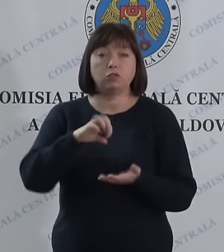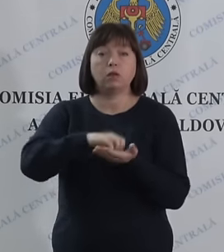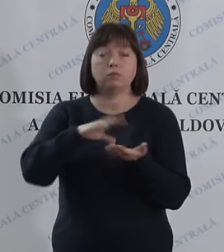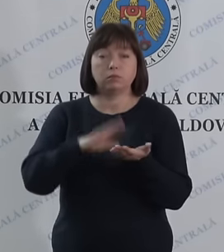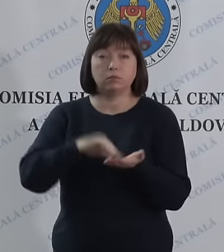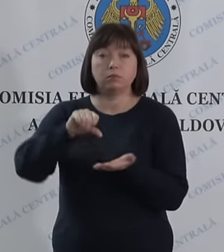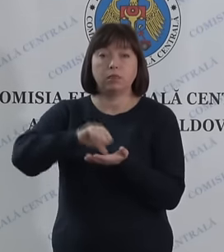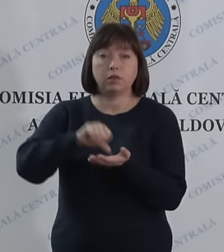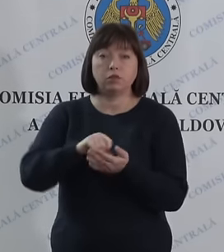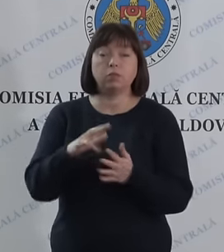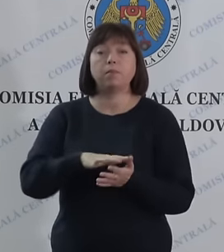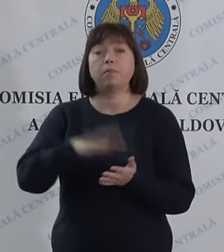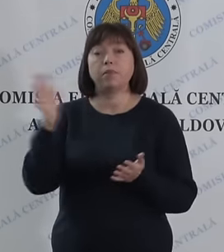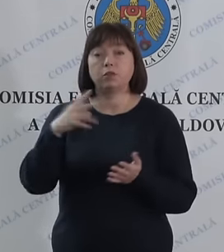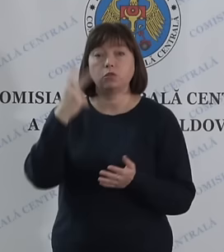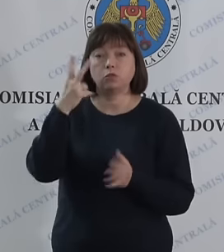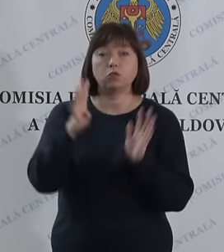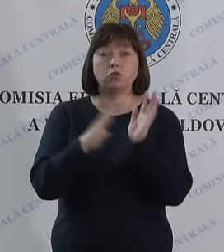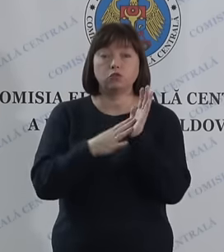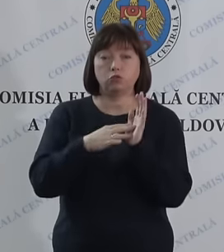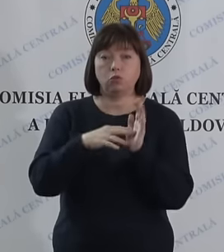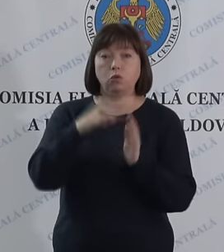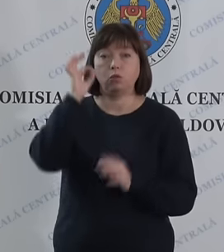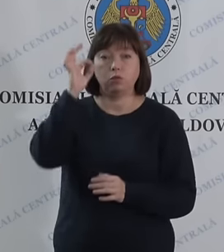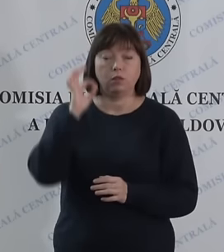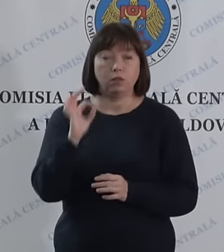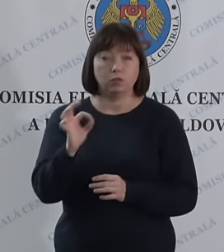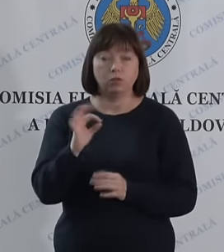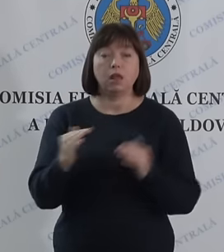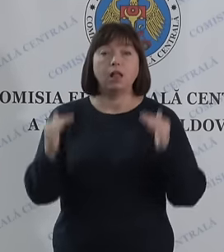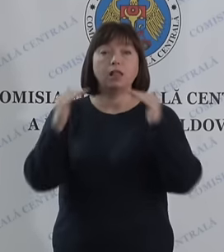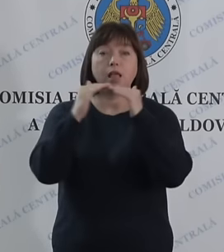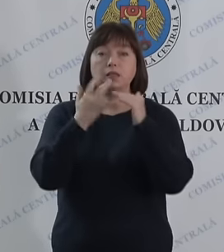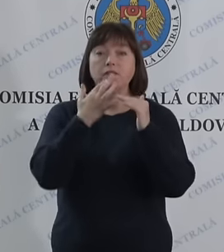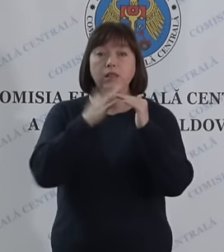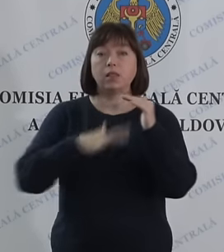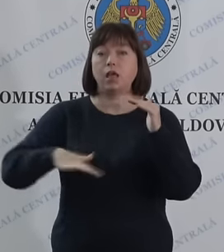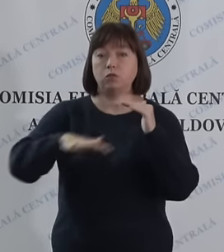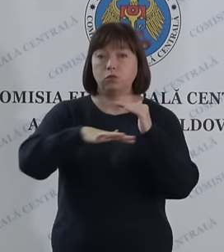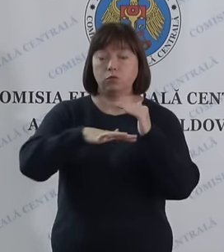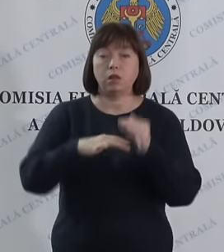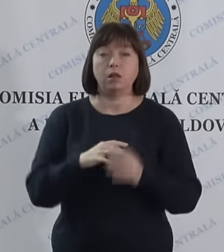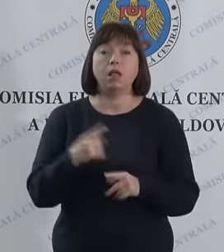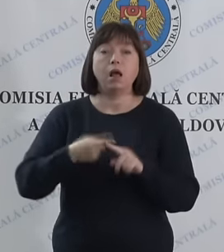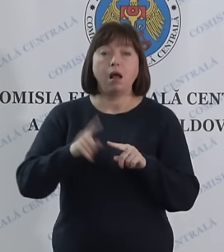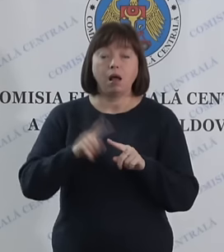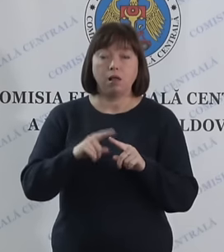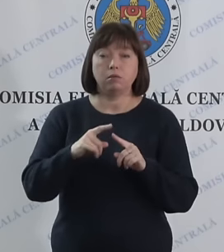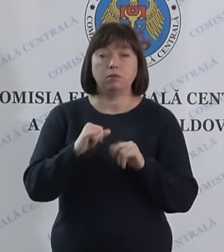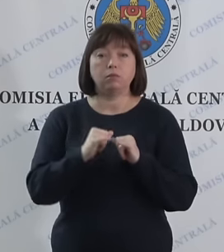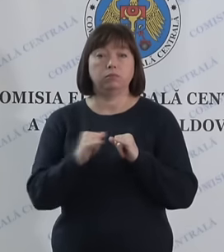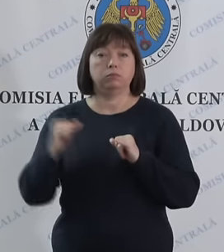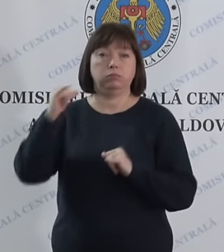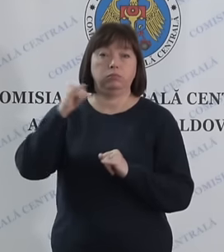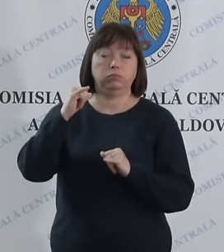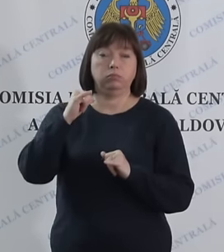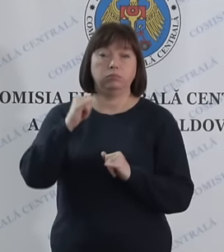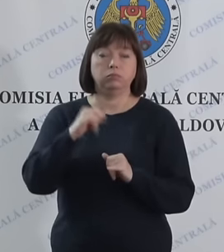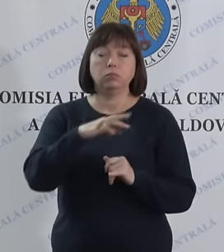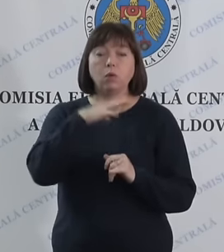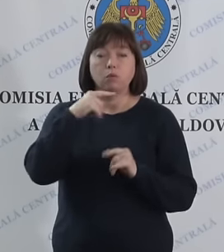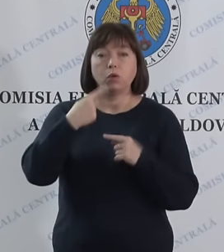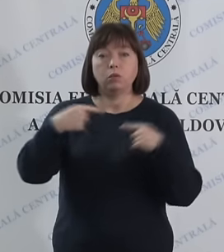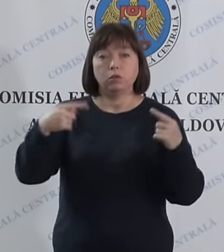o participare de peste 29% la nivel național. Este cu o creștere notabilă în